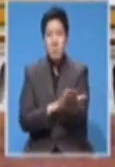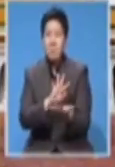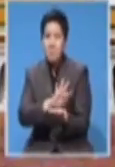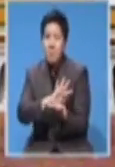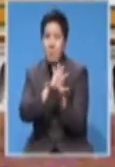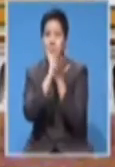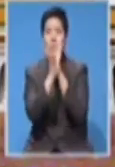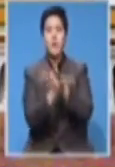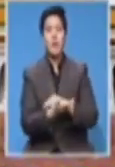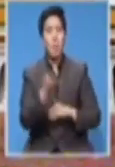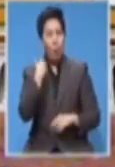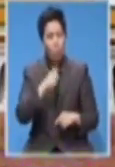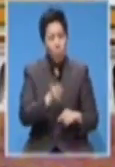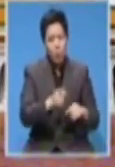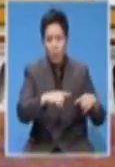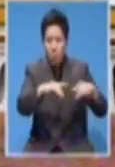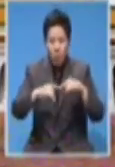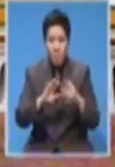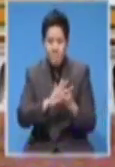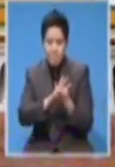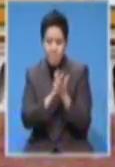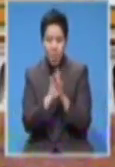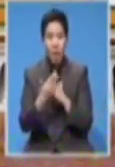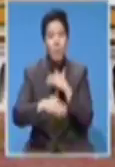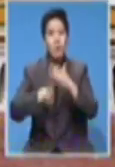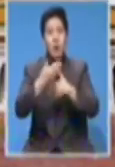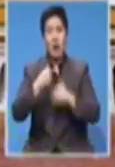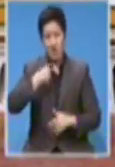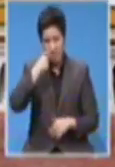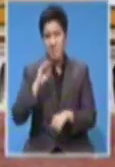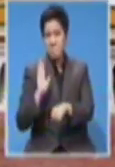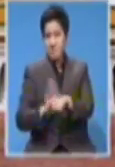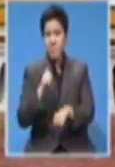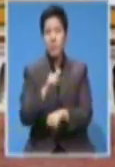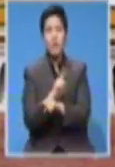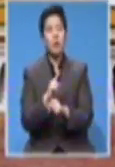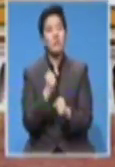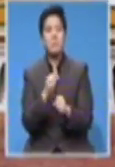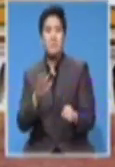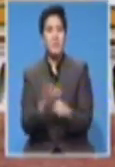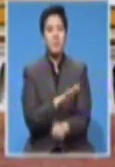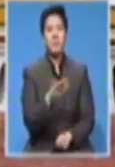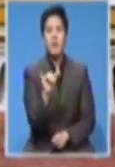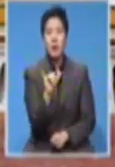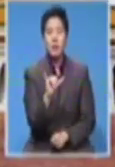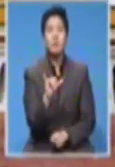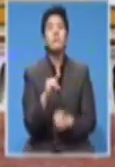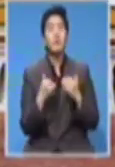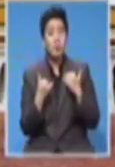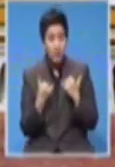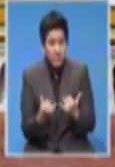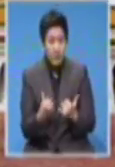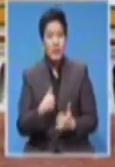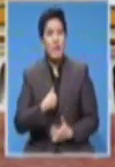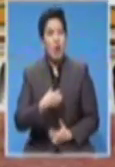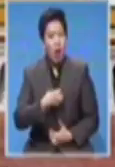พเดิมๆนะครับแล้วก็เดินหน้าต่อเรามีศักยภาพอยู่แล้วแต่เราไม่ได้ใช้ศักยภาพเหล่านั้นให้เป็นประโยชน์อย่างเต็มที่นะครับผ